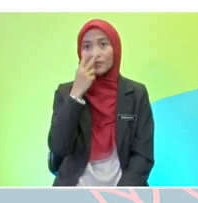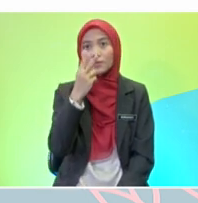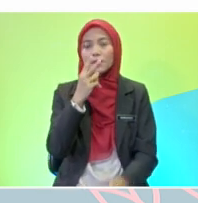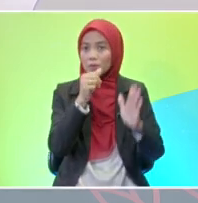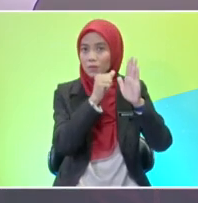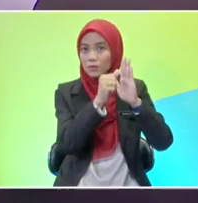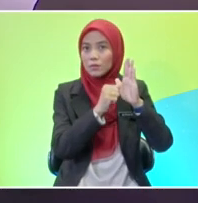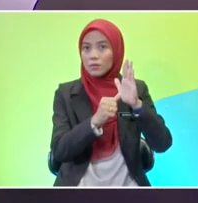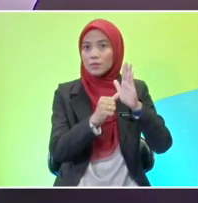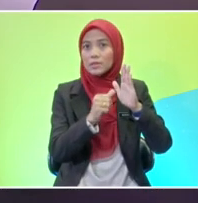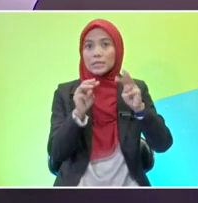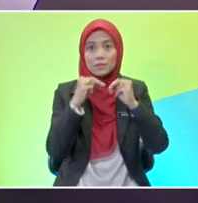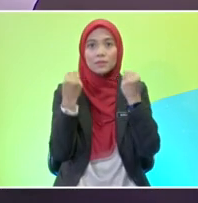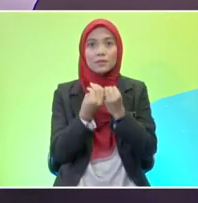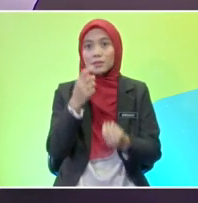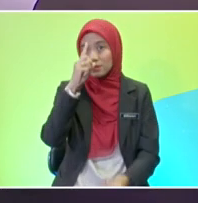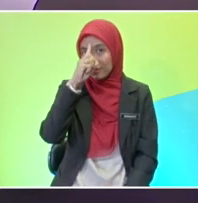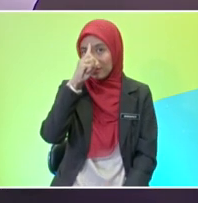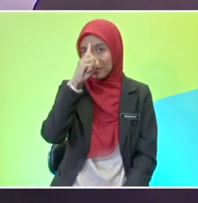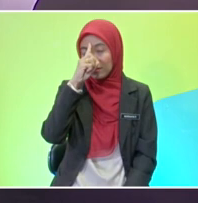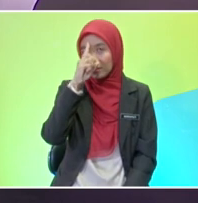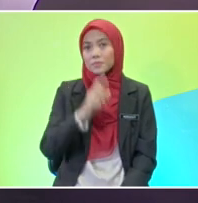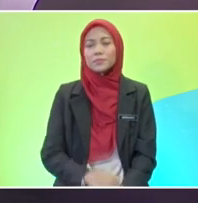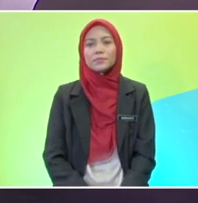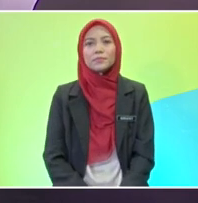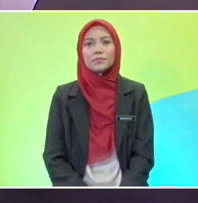kaum India ini Ria pernah ke Batu